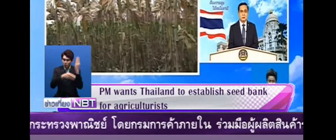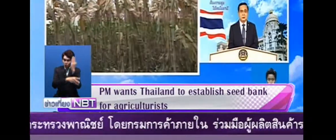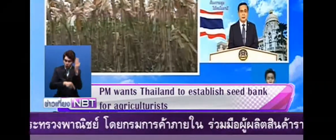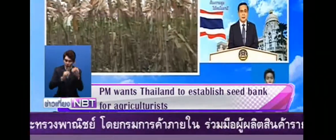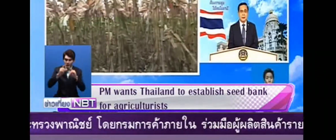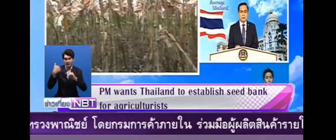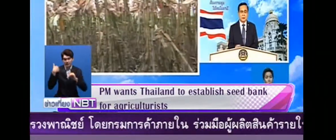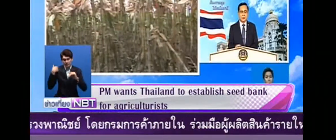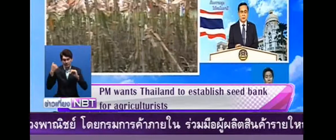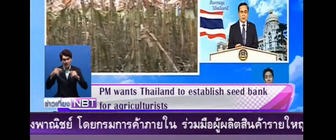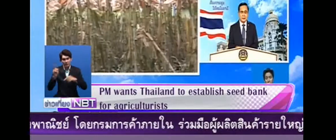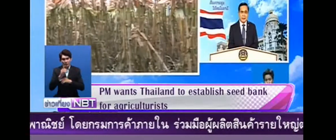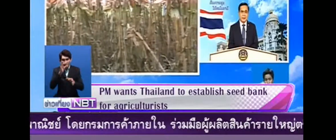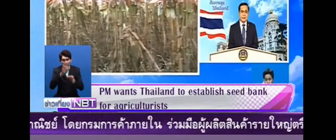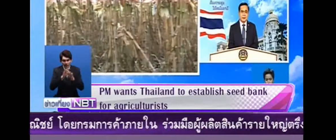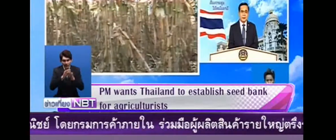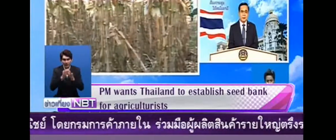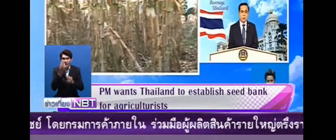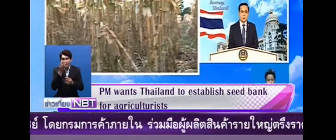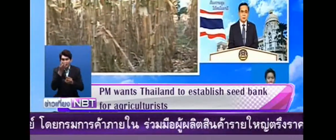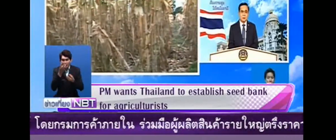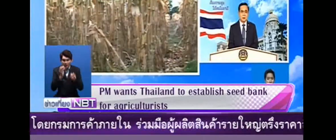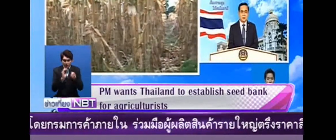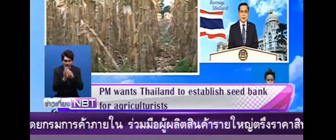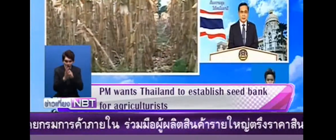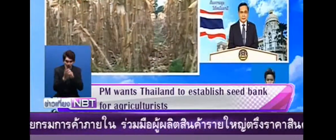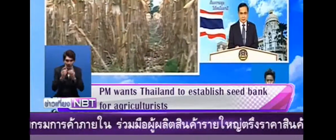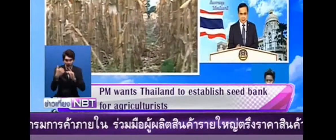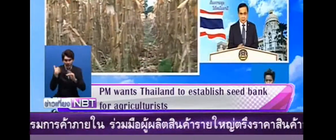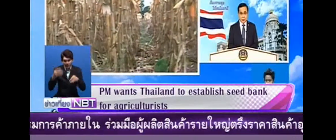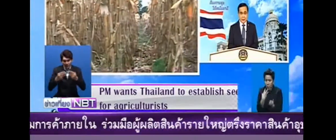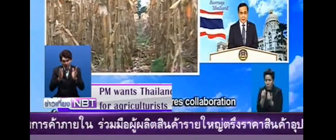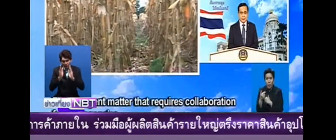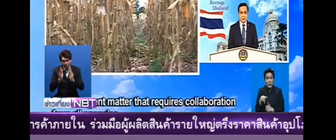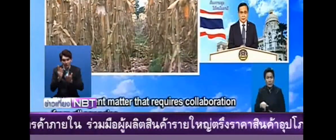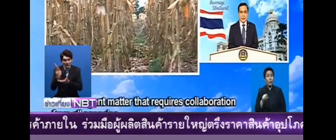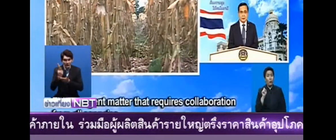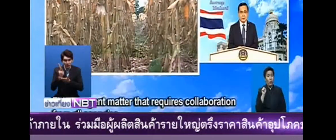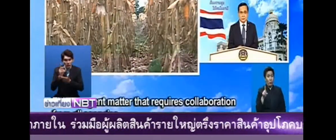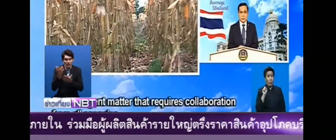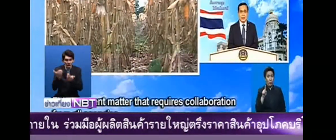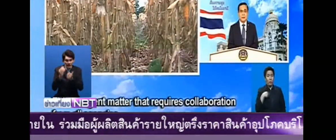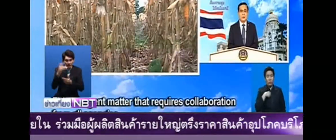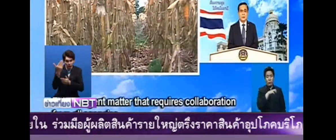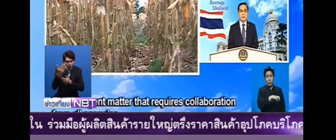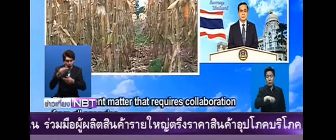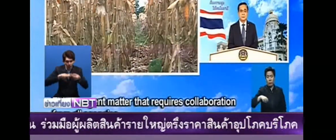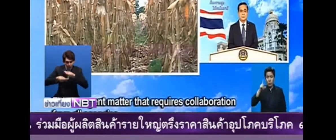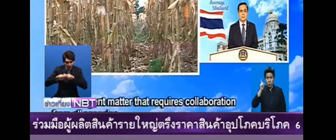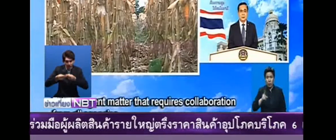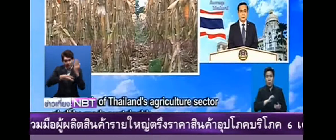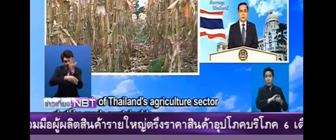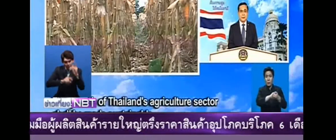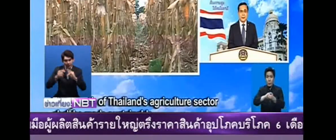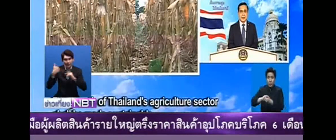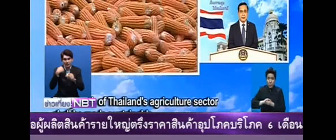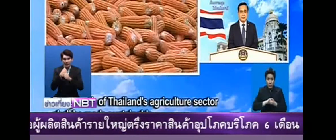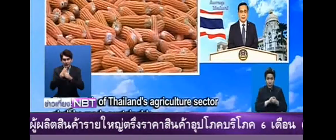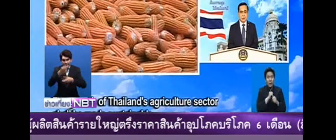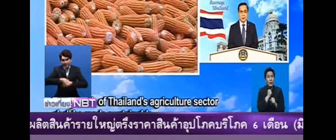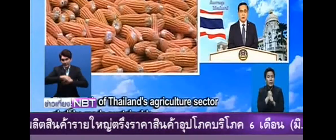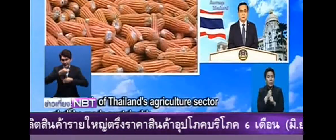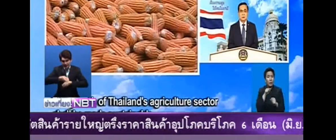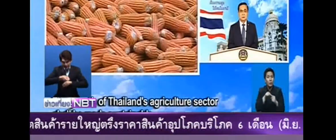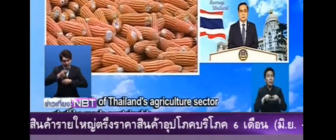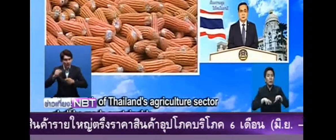ผลิตโดยจัดตั้งธนาคารเมล็ดพันธุ์พืชเพื่อให้เกษตรกรกู้ยืมแลกเปลี่ยนเมล็ดพันธุ์พืชและปุ๋ยในการทำการ